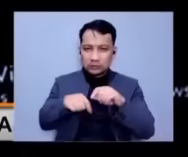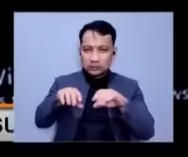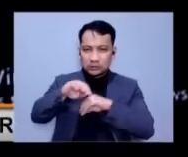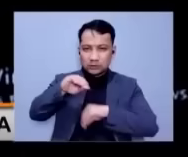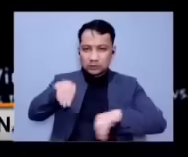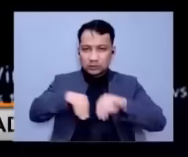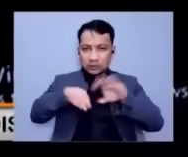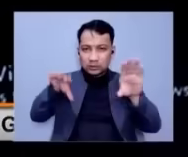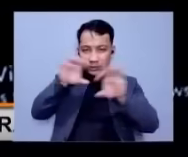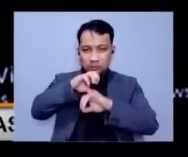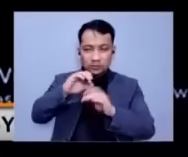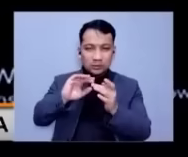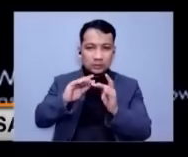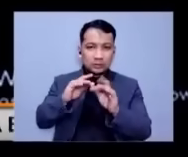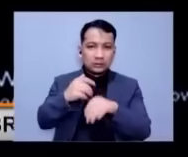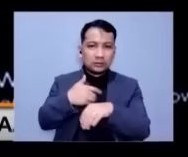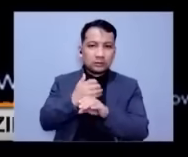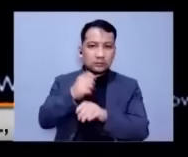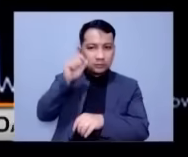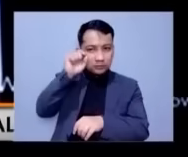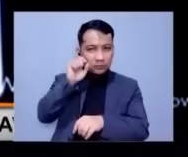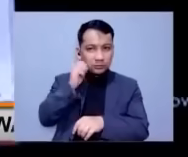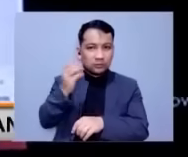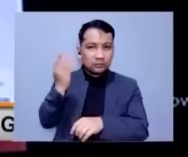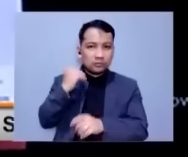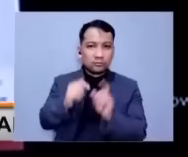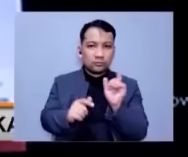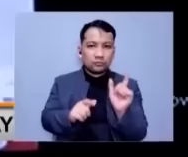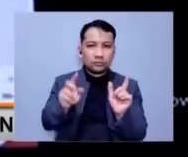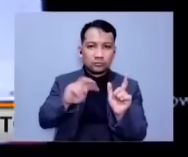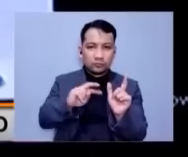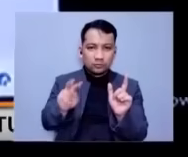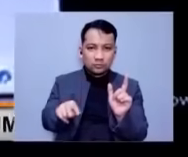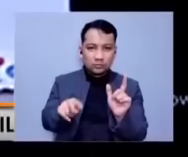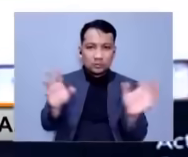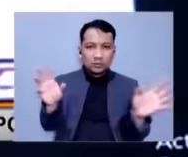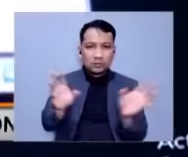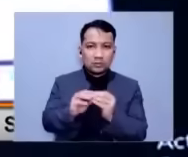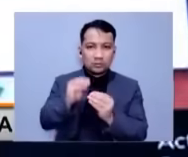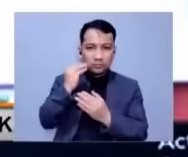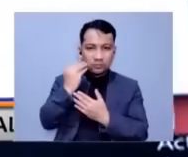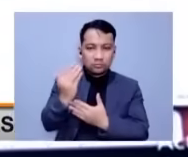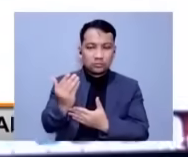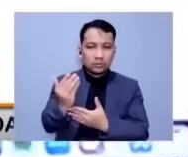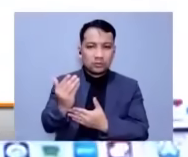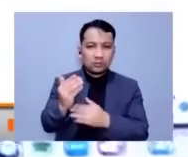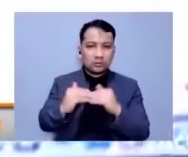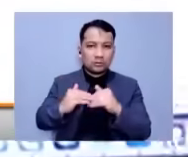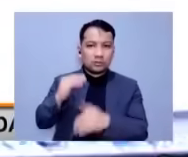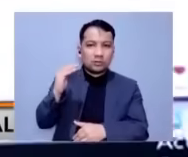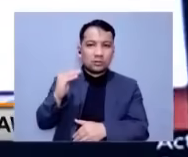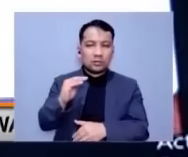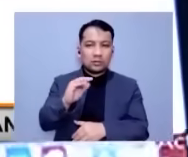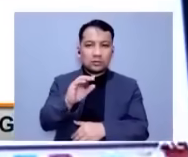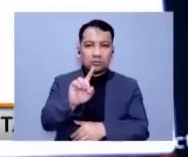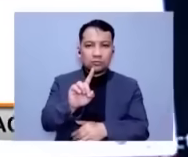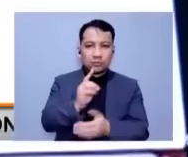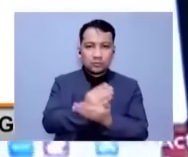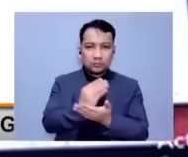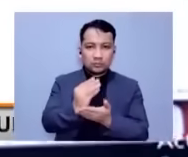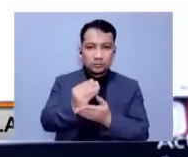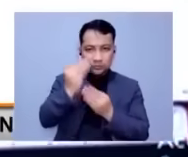sa online sexual abuse noong 2022. Umaabot pa nga sa puntong pumalo na sa halos isang bilyong piso